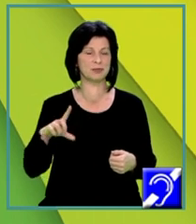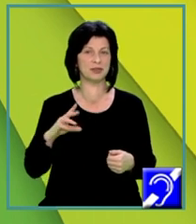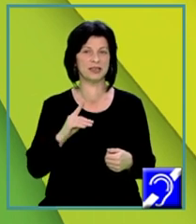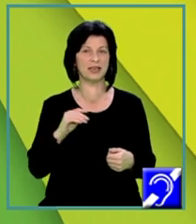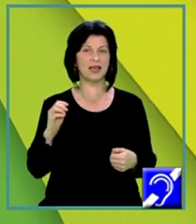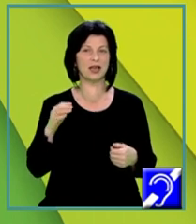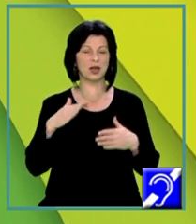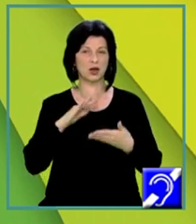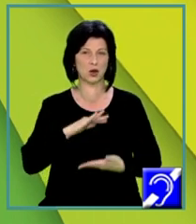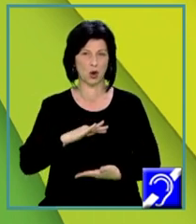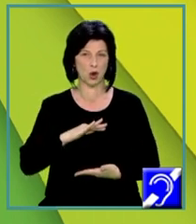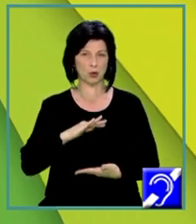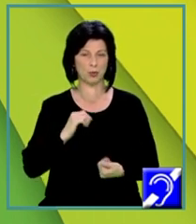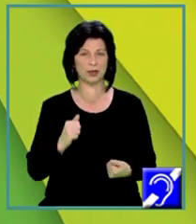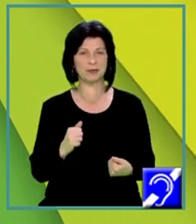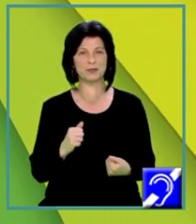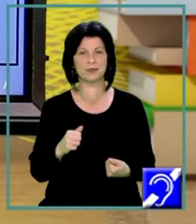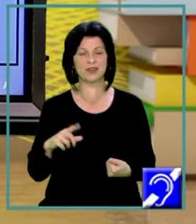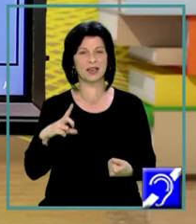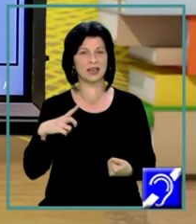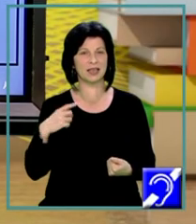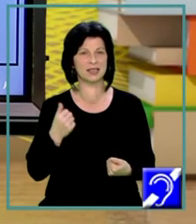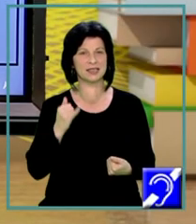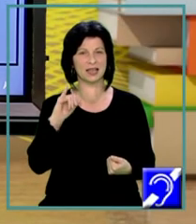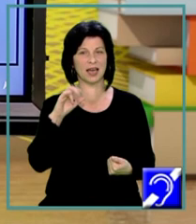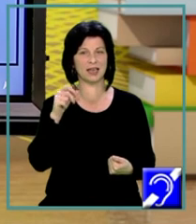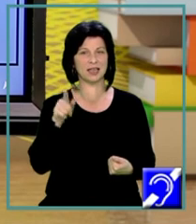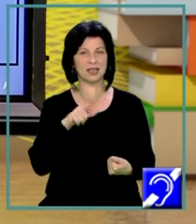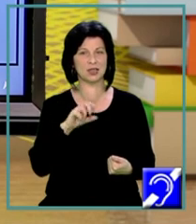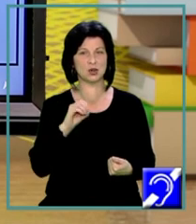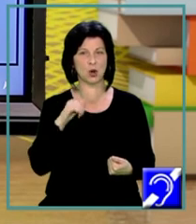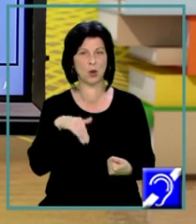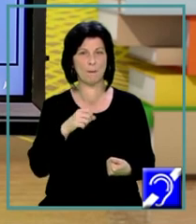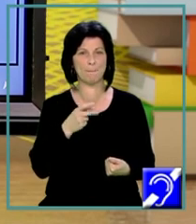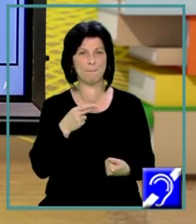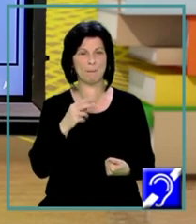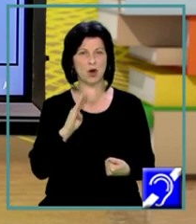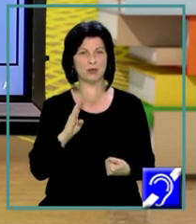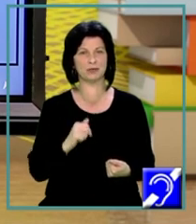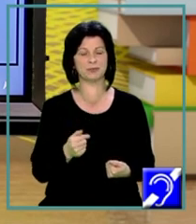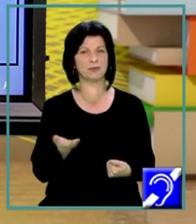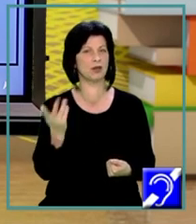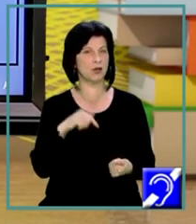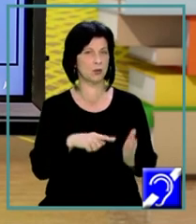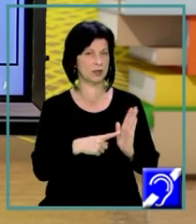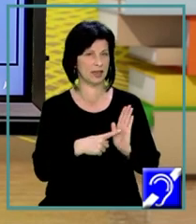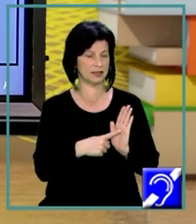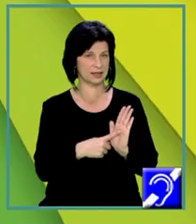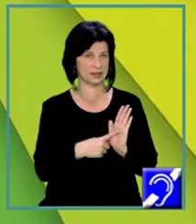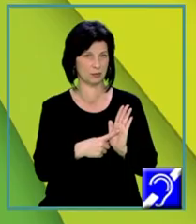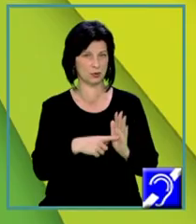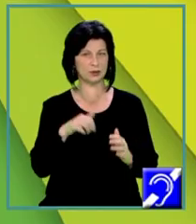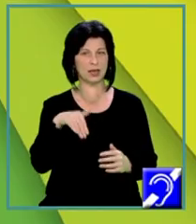prin urmare corpurile sunt de fapt zoomorfe aici un alt exemplu de morfeas de corpuri